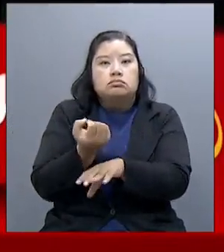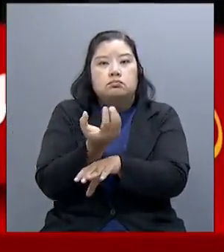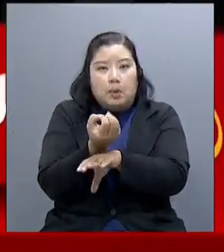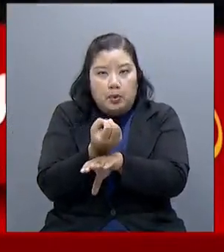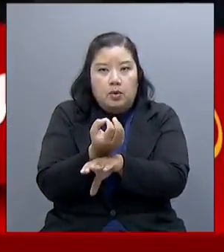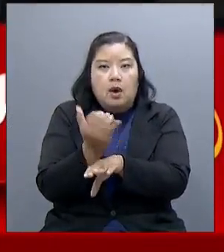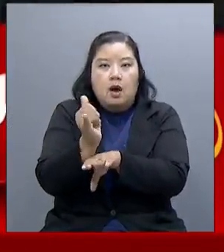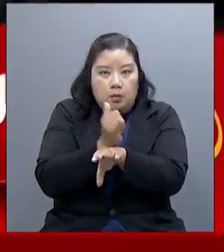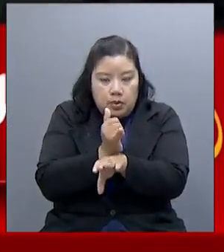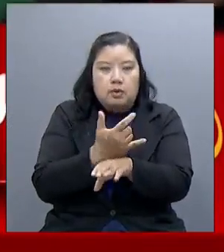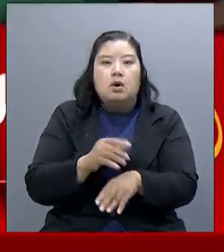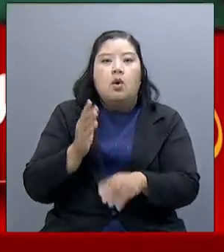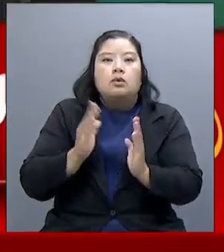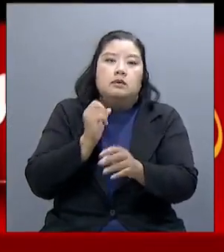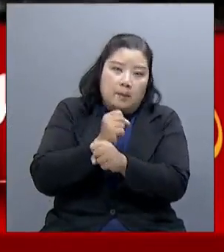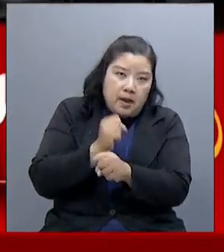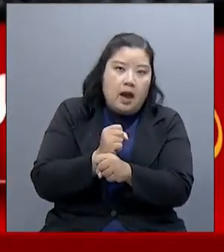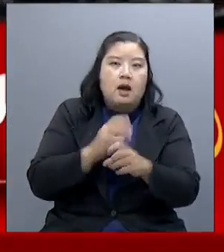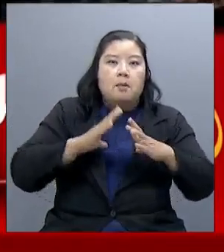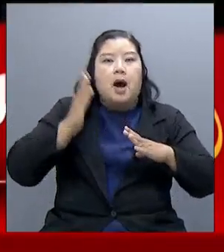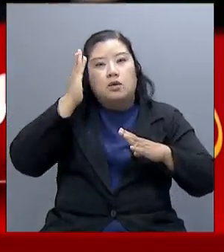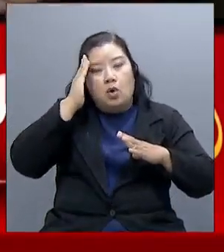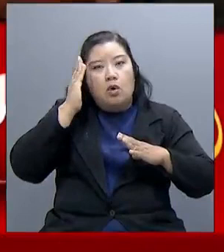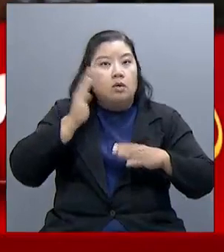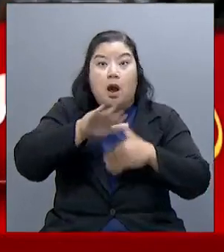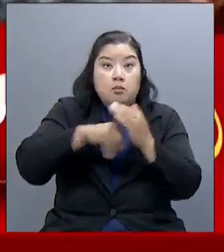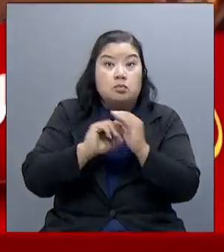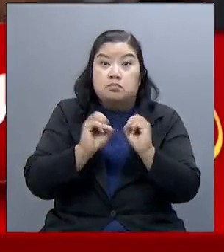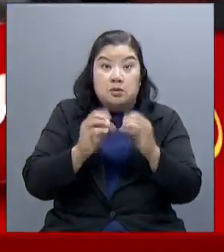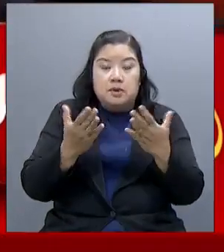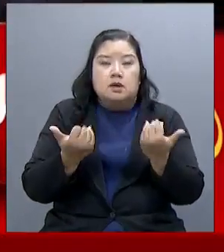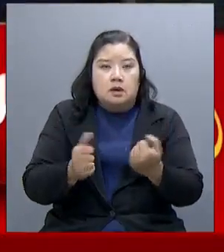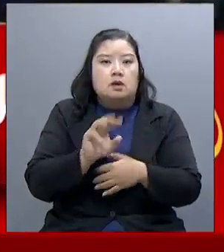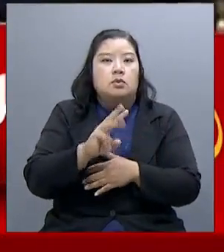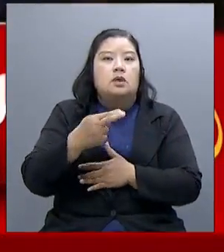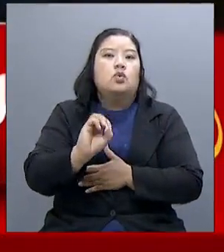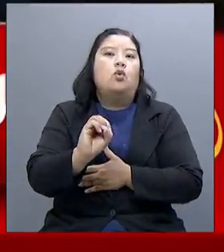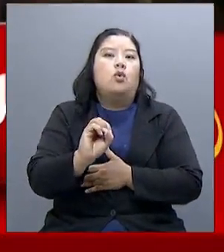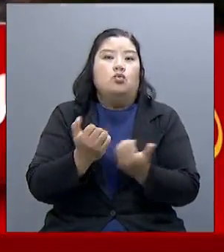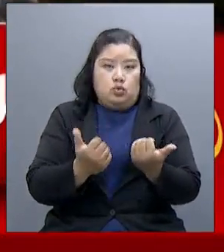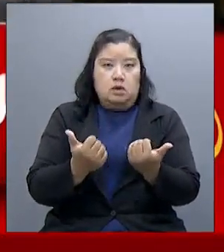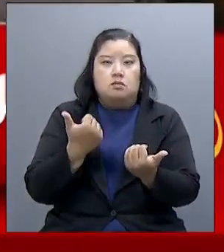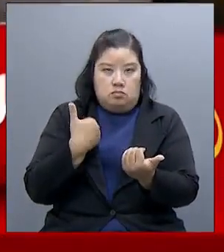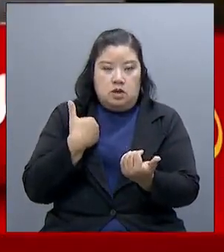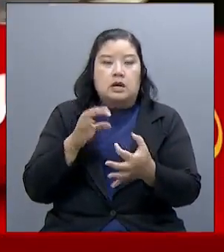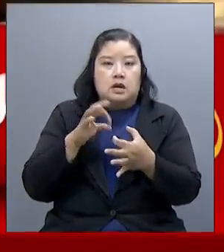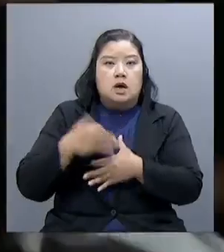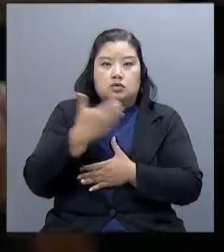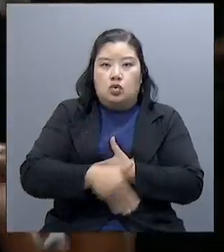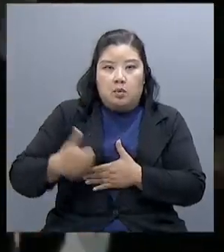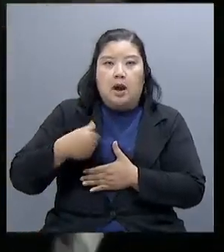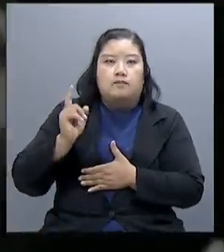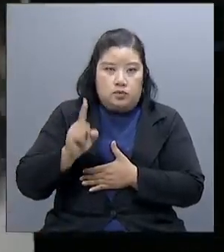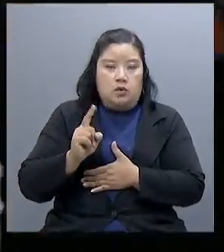ที่จำนวนเตียงและที่พักพิงสำหรับผู้พลัดถิ่น WHO เรียกร้องให้มีการคุ้มครองด้านสุขภาพค่ะและ